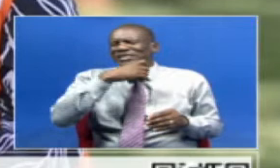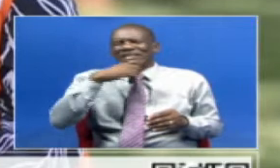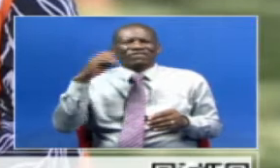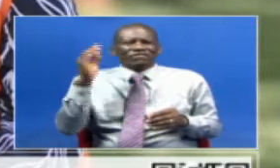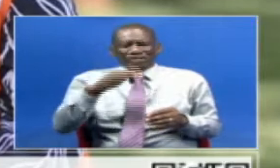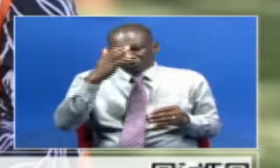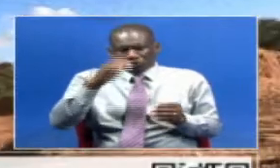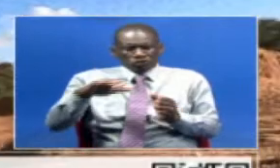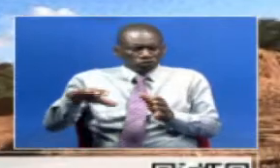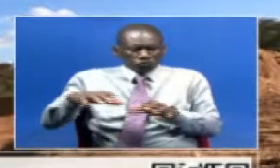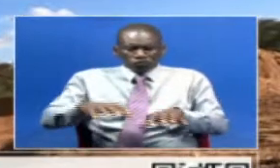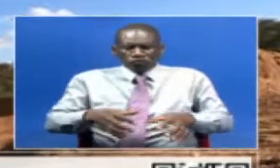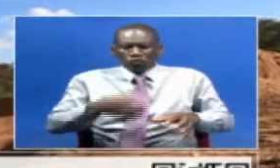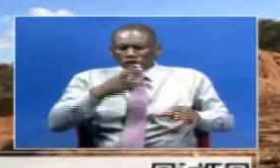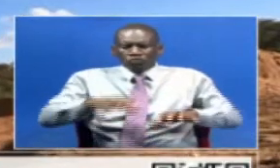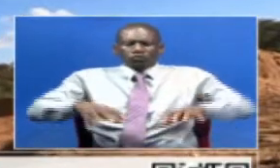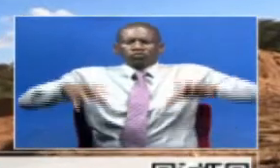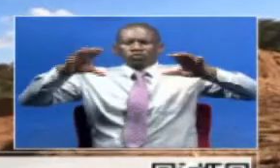locust invasion.